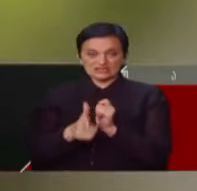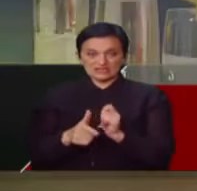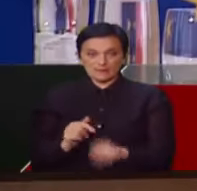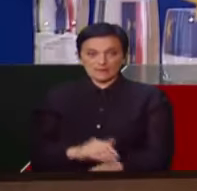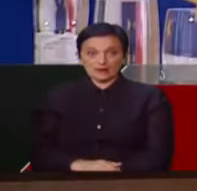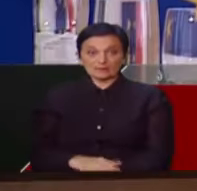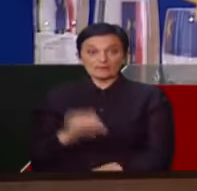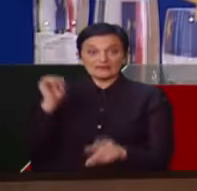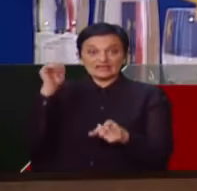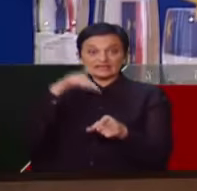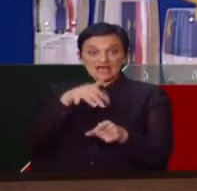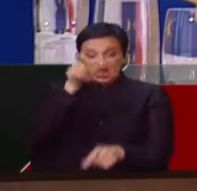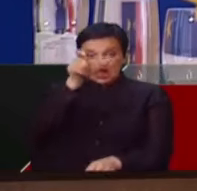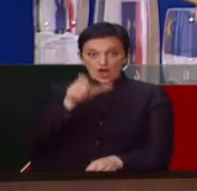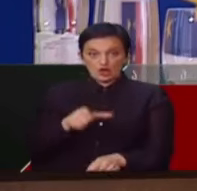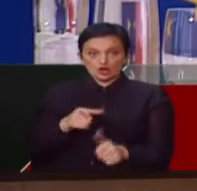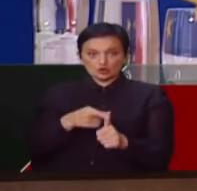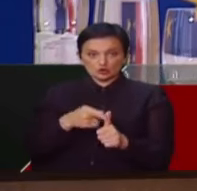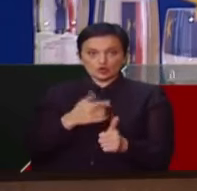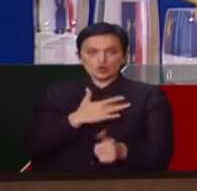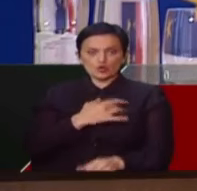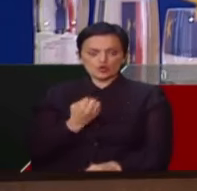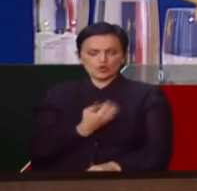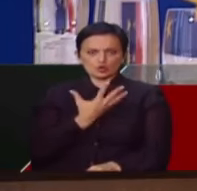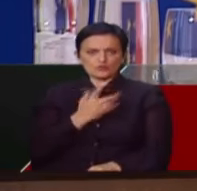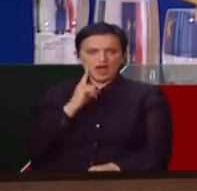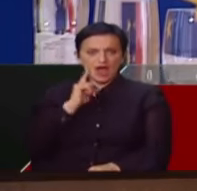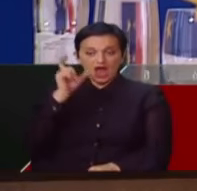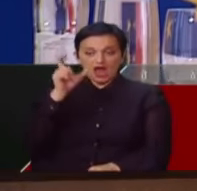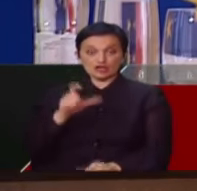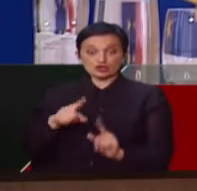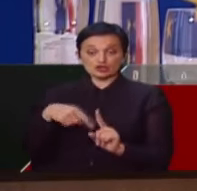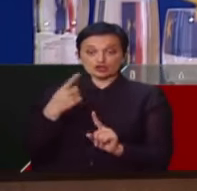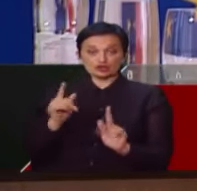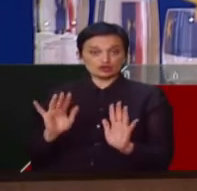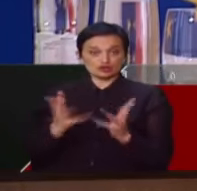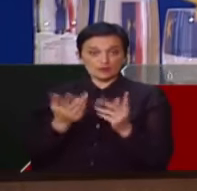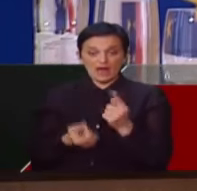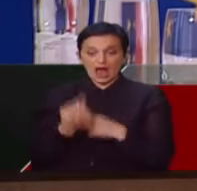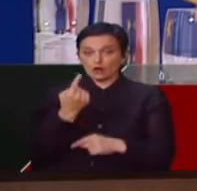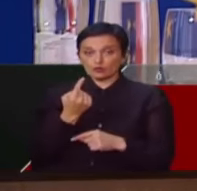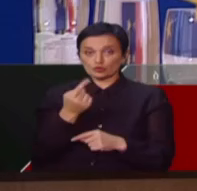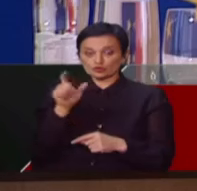მხრიდან. ამ პროტესტის ავტორი იყო ეგრეთ წოდებული გულცხელი ახალგაზრდა, რომელიც შემდეგ შემთხვევით აღმოჩნდა